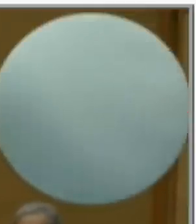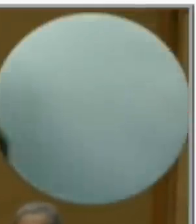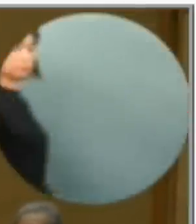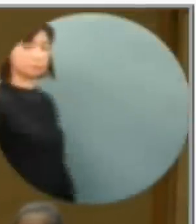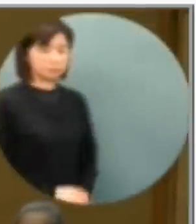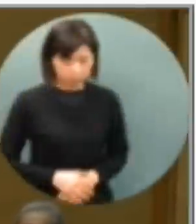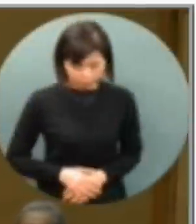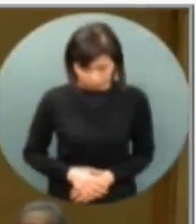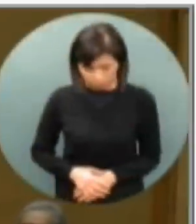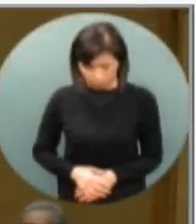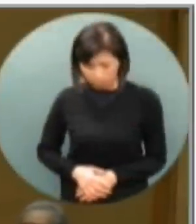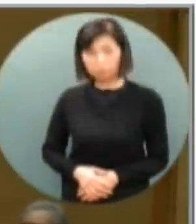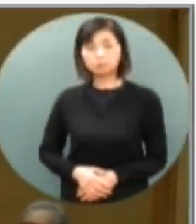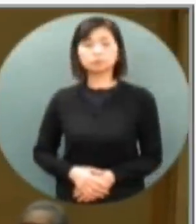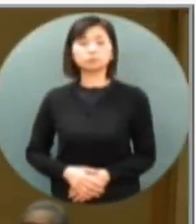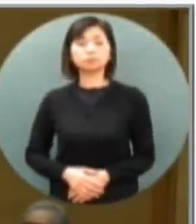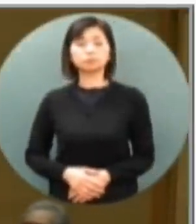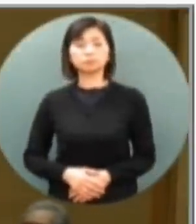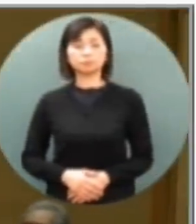平井知事。